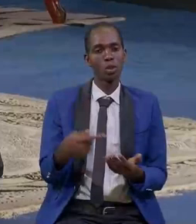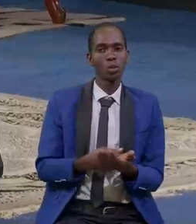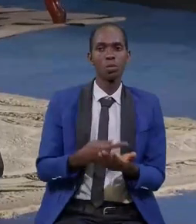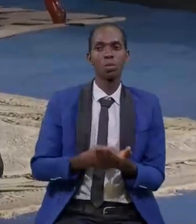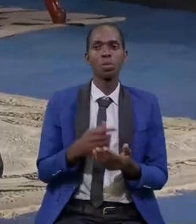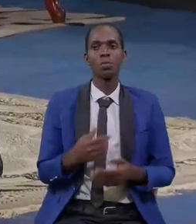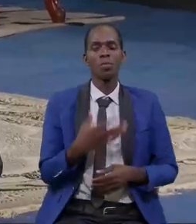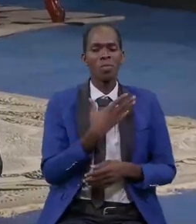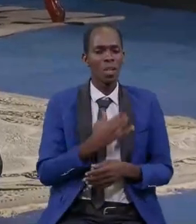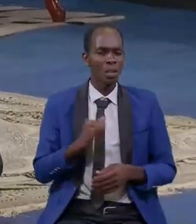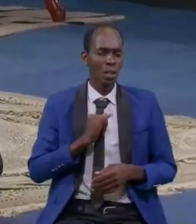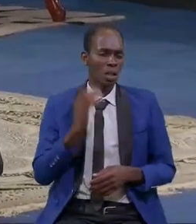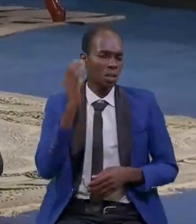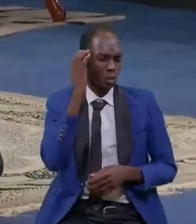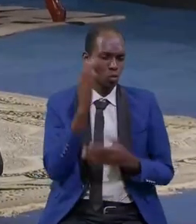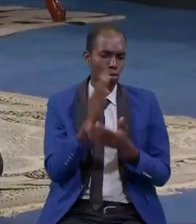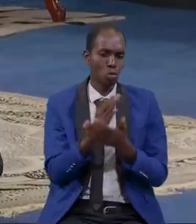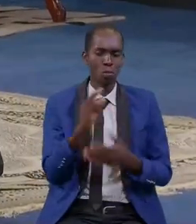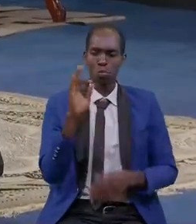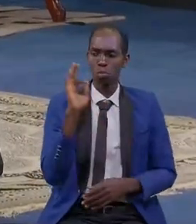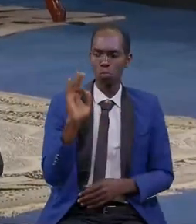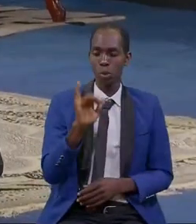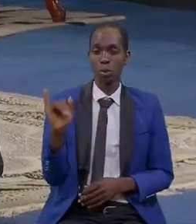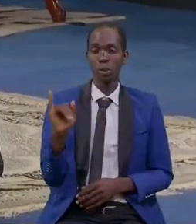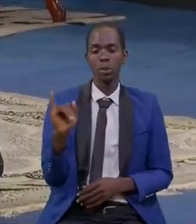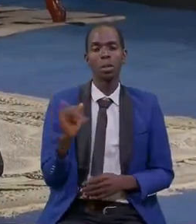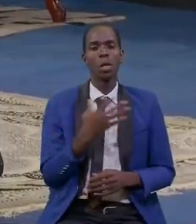Et j'entends quelqu'un prêchant. Et il dit,